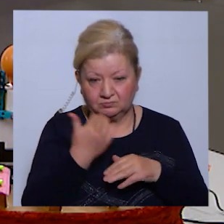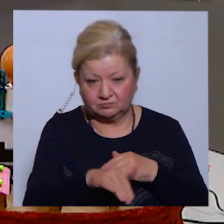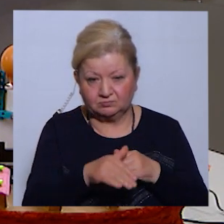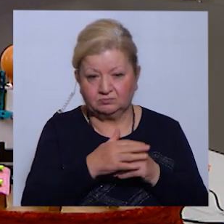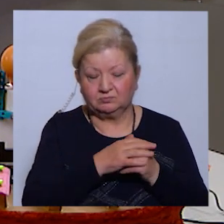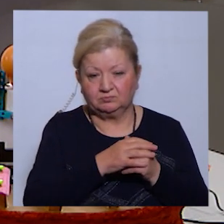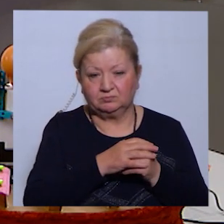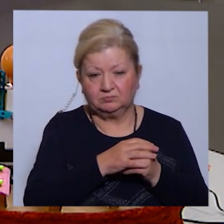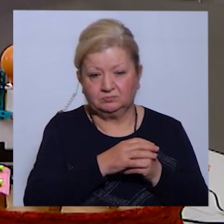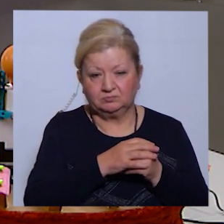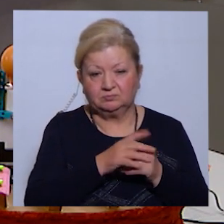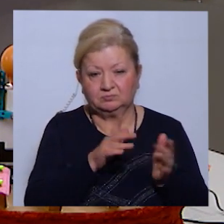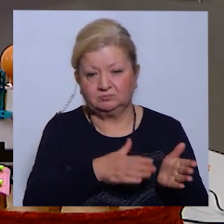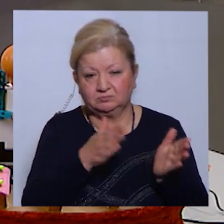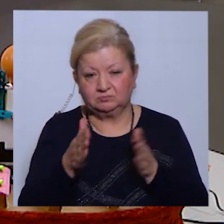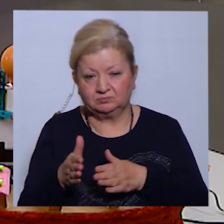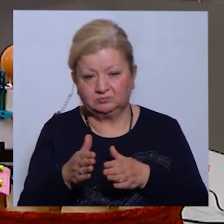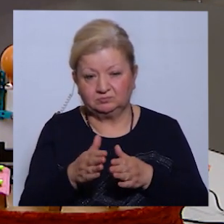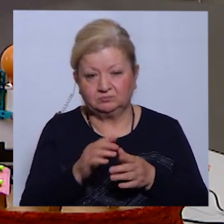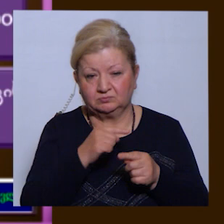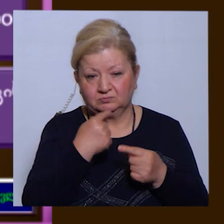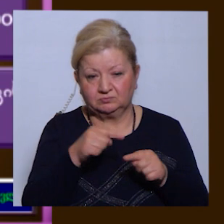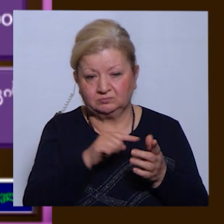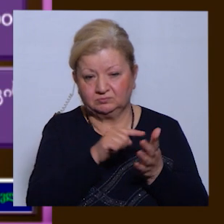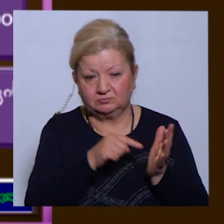ვისაუბრეთ. გადავიდეთ შემდეგ საკითხზე.